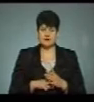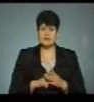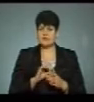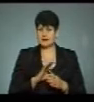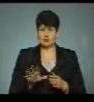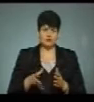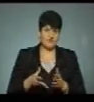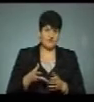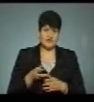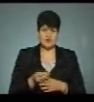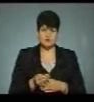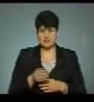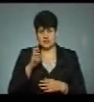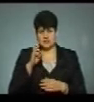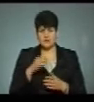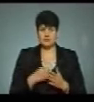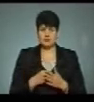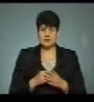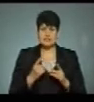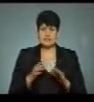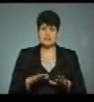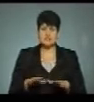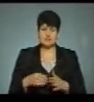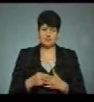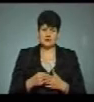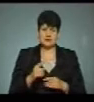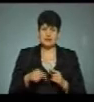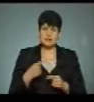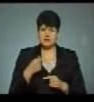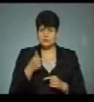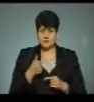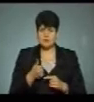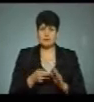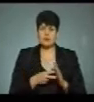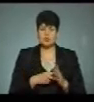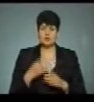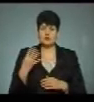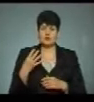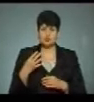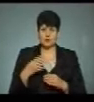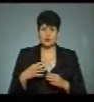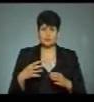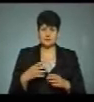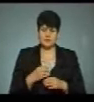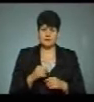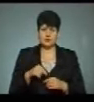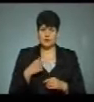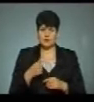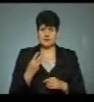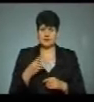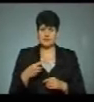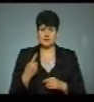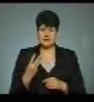з державного бюджету, тільки на місцевий бюджет. З наступного року планують 40, якщо менше як 40. Ну, ми цього року 31,